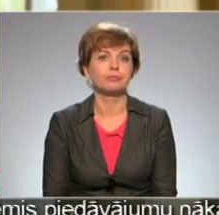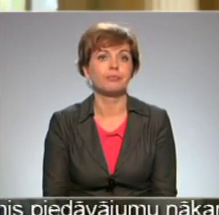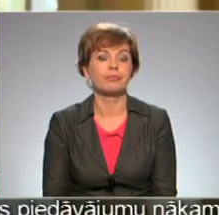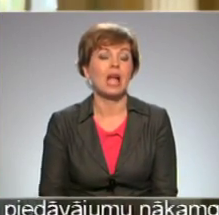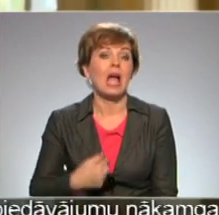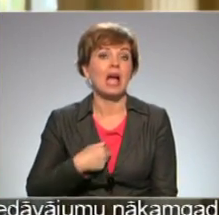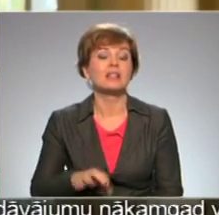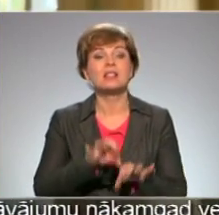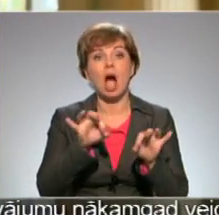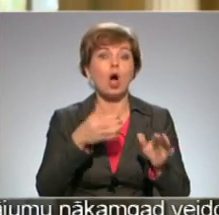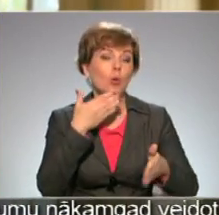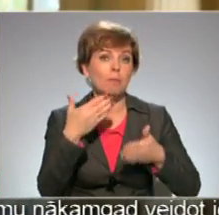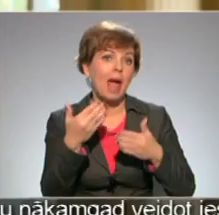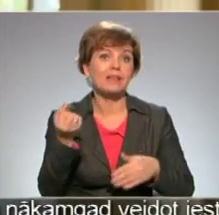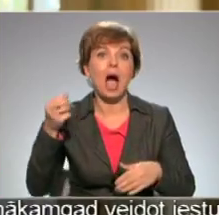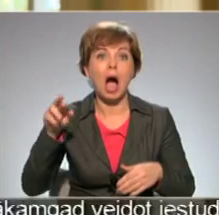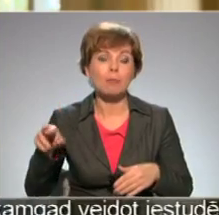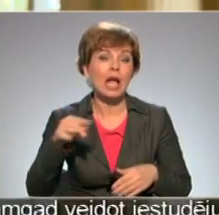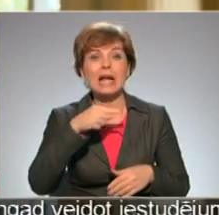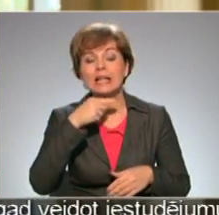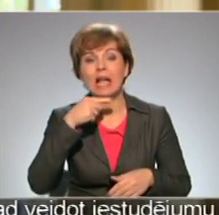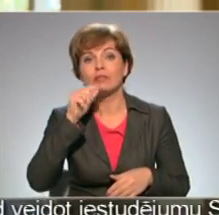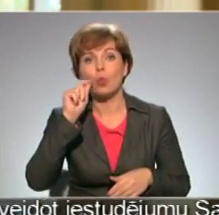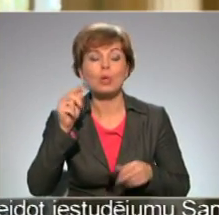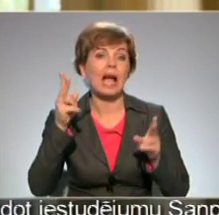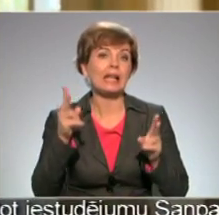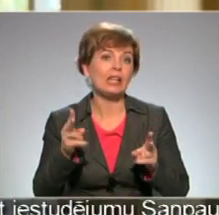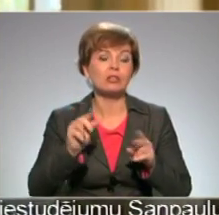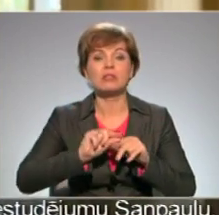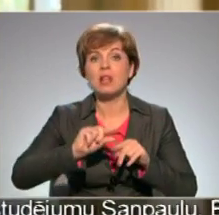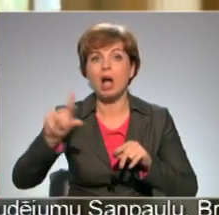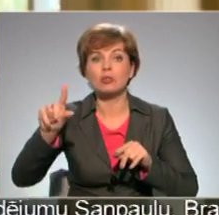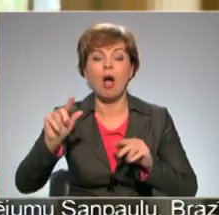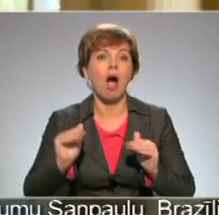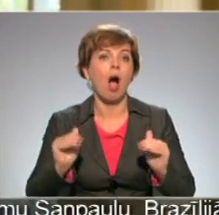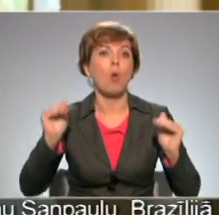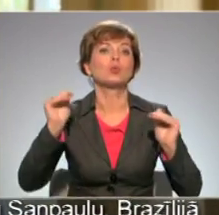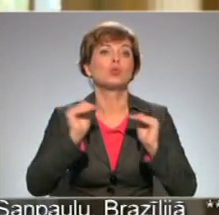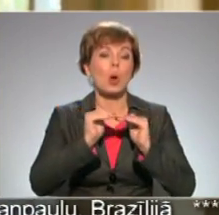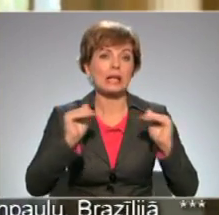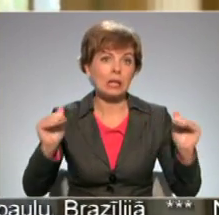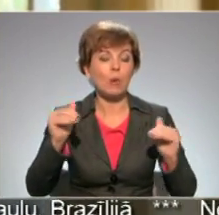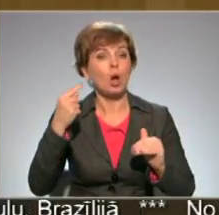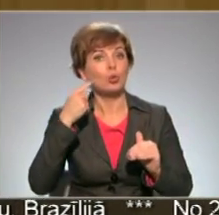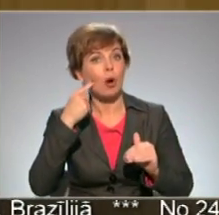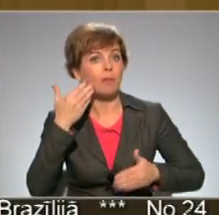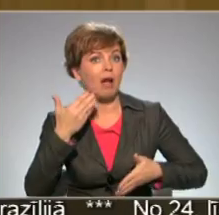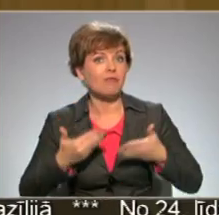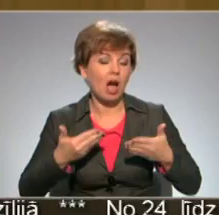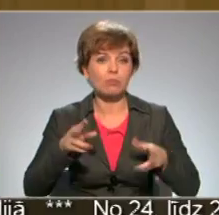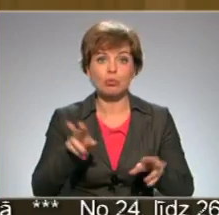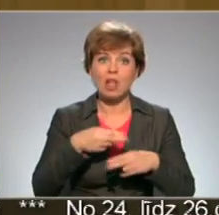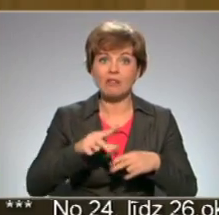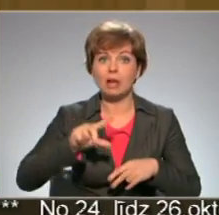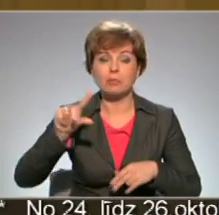Es sāku mēģināt šā gada aprīlī, kad Krievijas-Ukrainas krīze bija sasniegusi ļoti augstu līmeni. Domāju, varbūt man nemaz nevajadzētu braukt